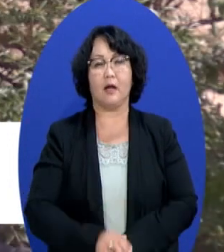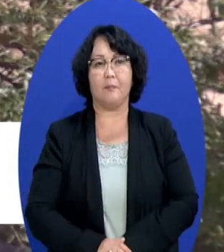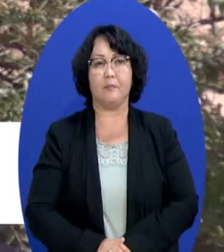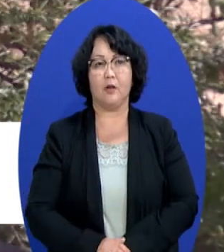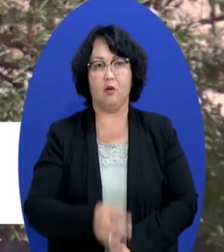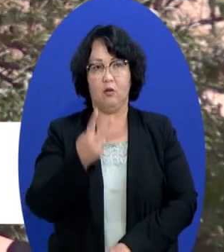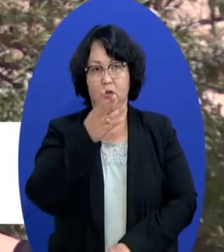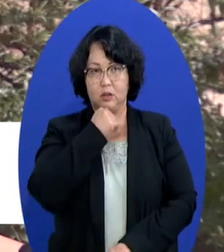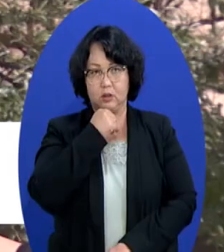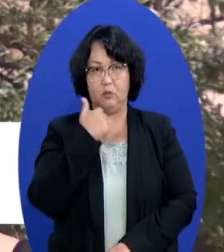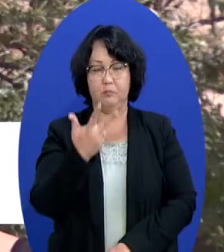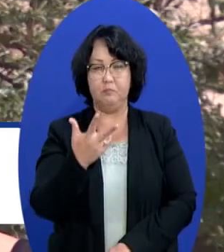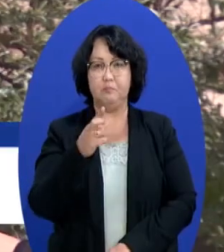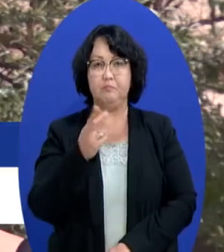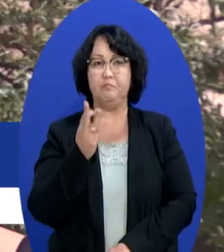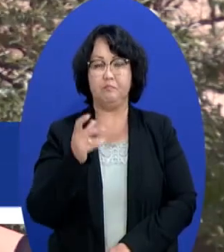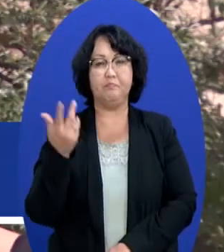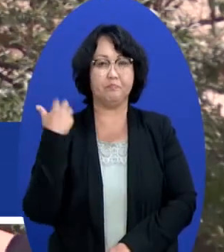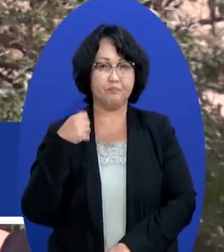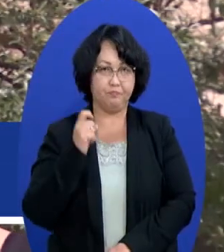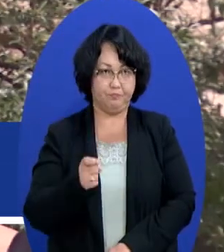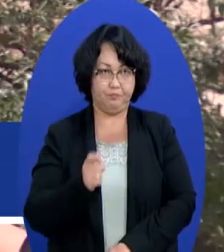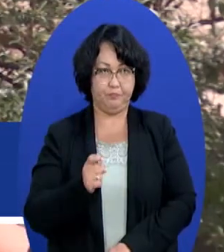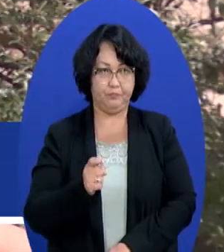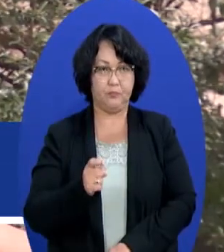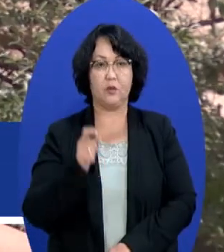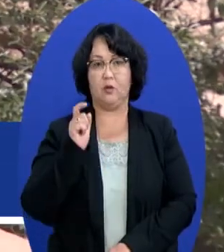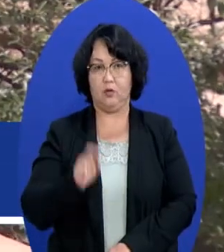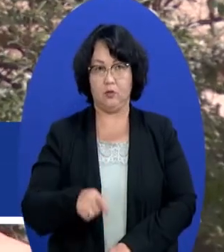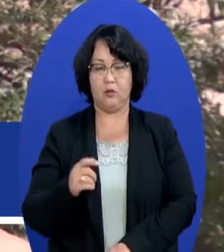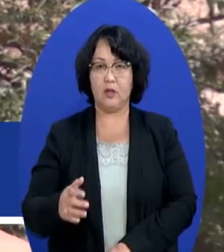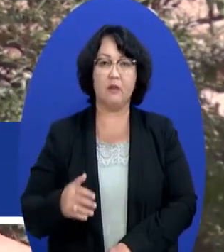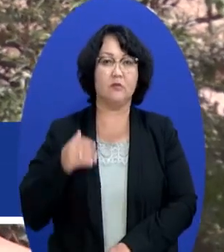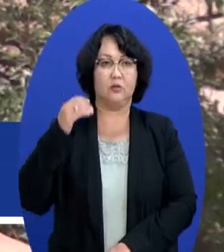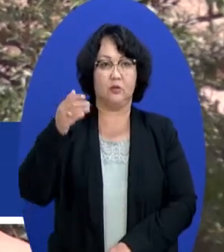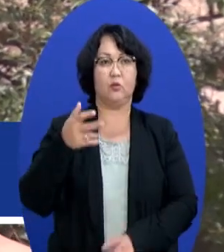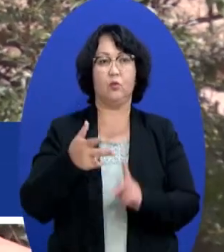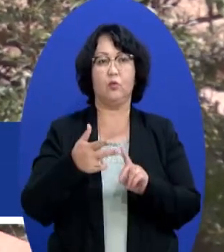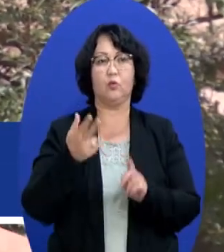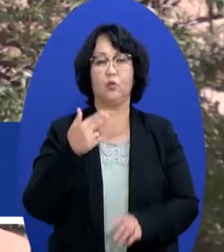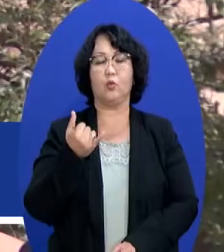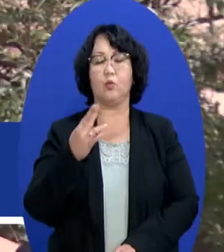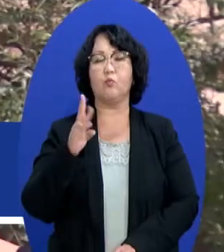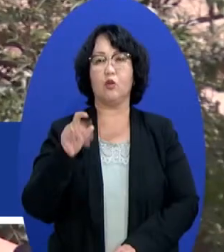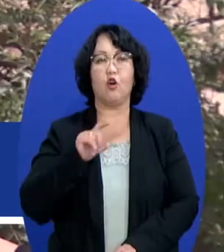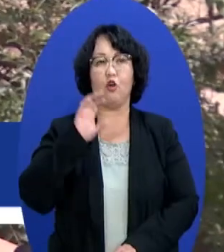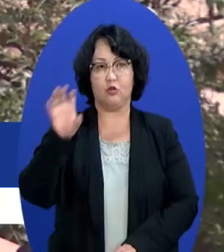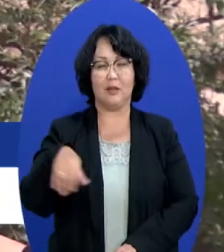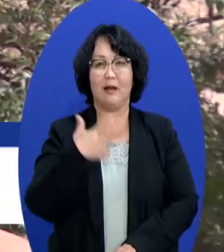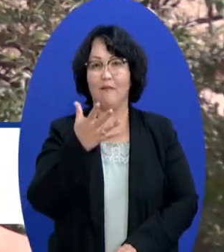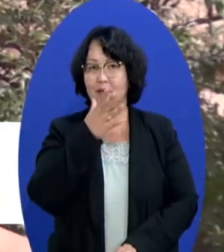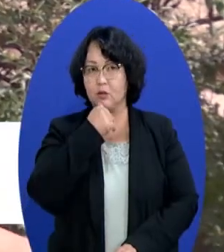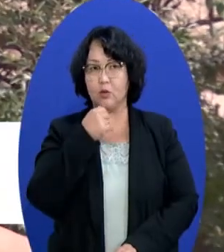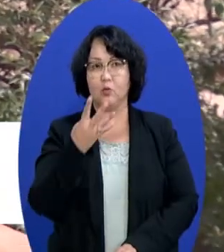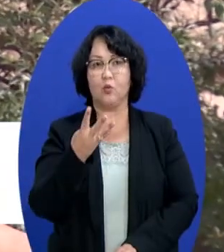2 настай 3 бүлэг хичээлж ирсэн. Тэгээ одоо дэвшин суралцж байгаа гэсэн үг тийм дунд бүлэг болсон. За 5 настай 4 бүлэг